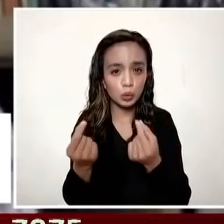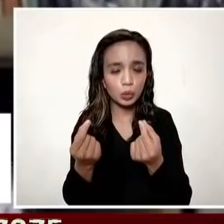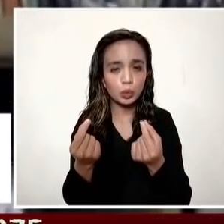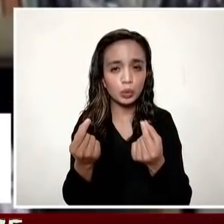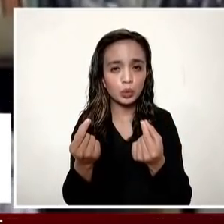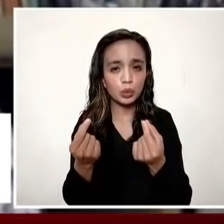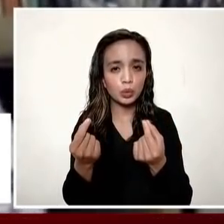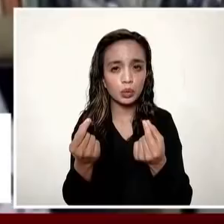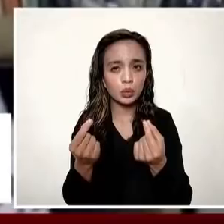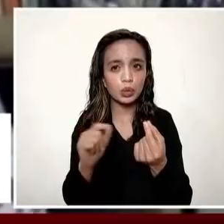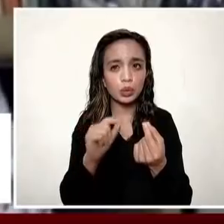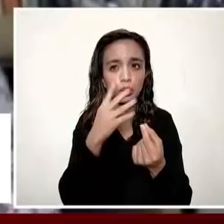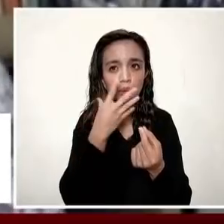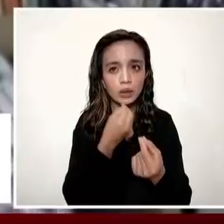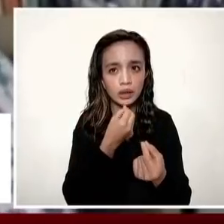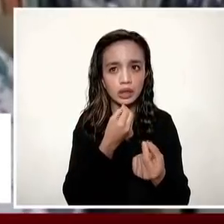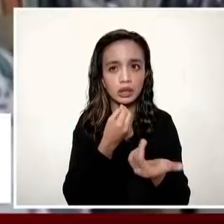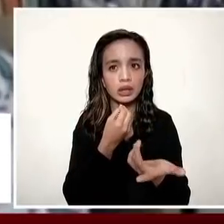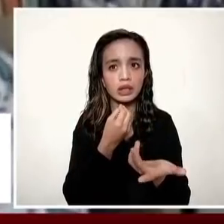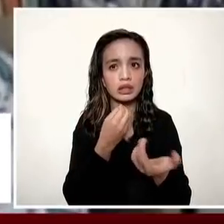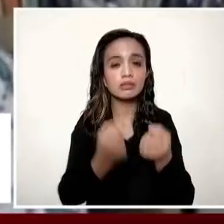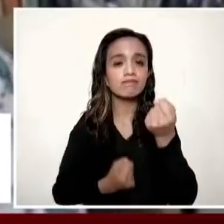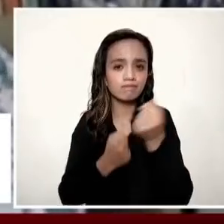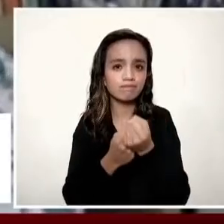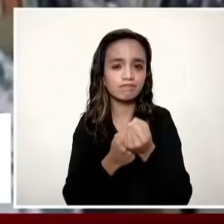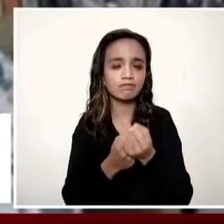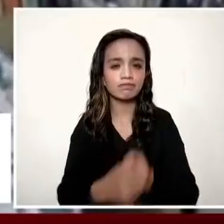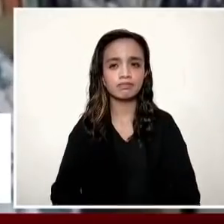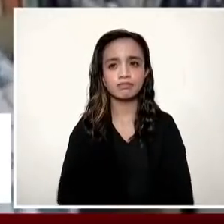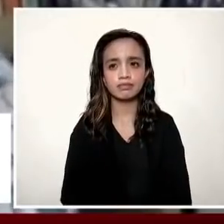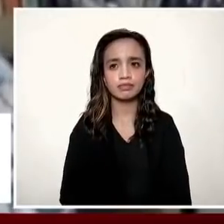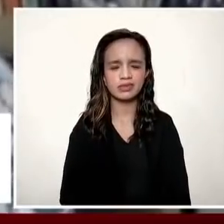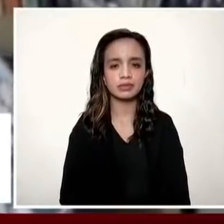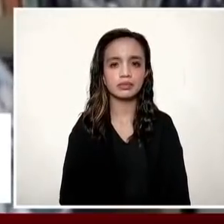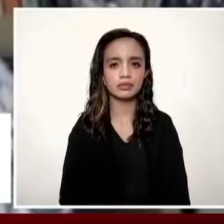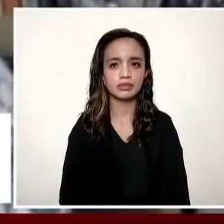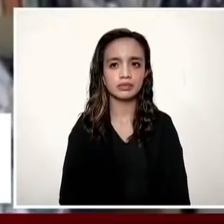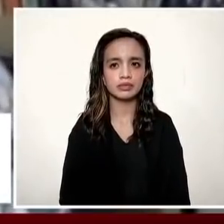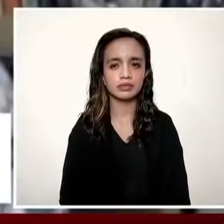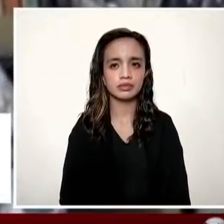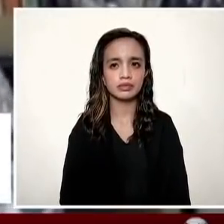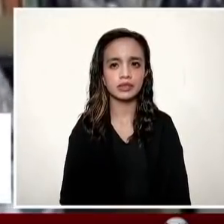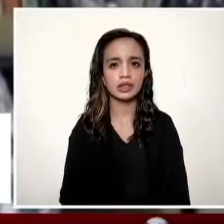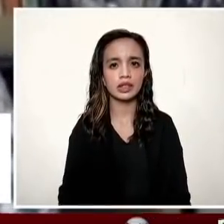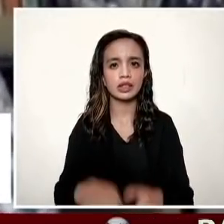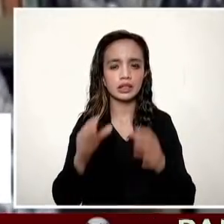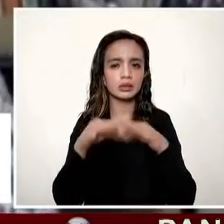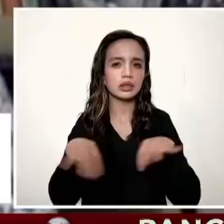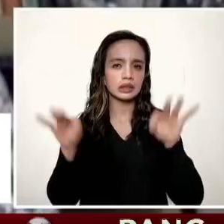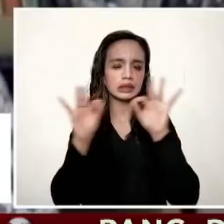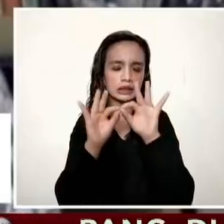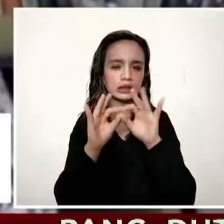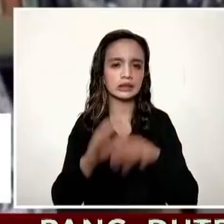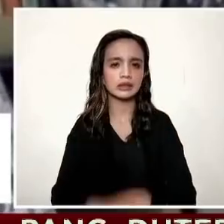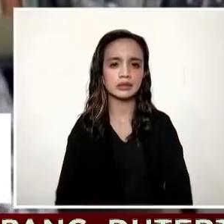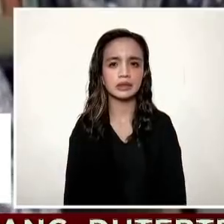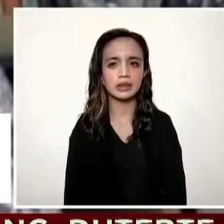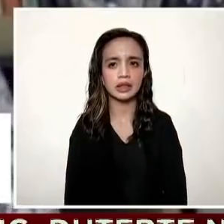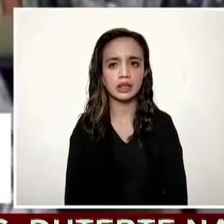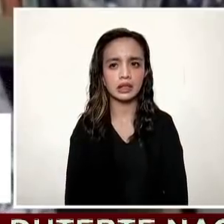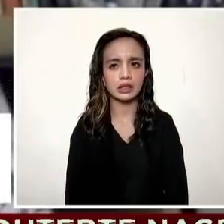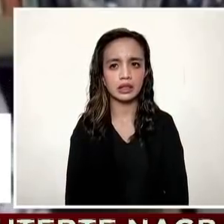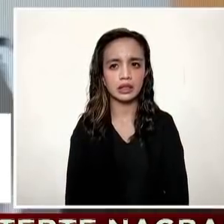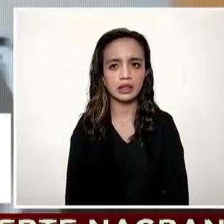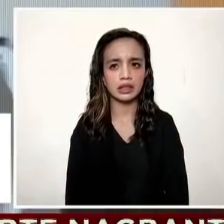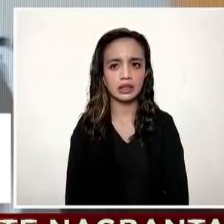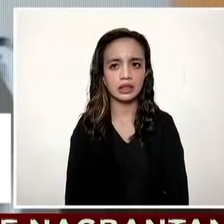isolate the Duterte administration. Really isolate them. And as best